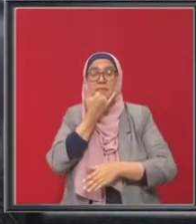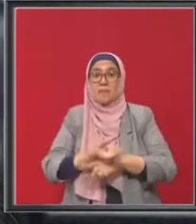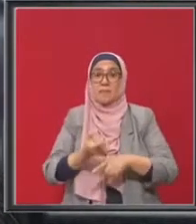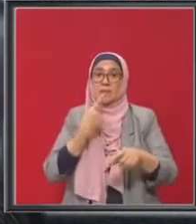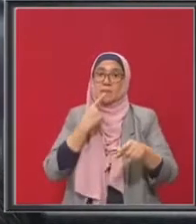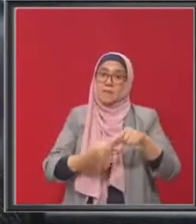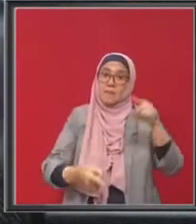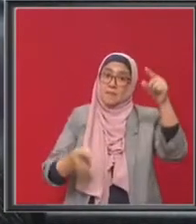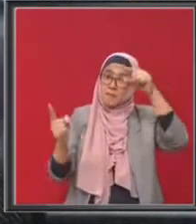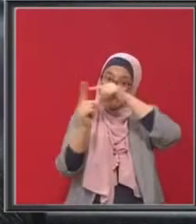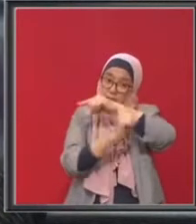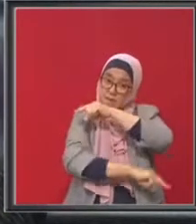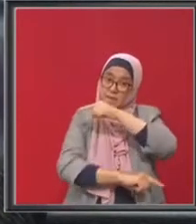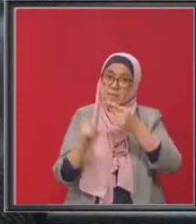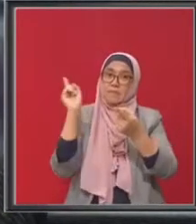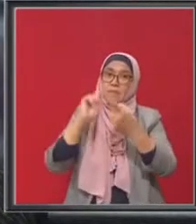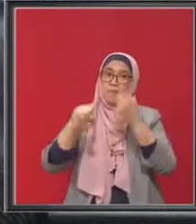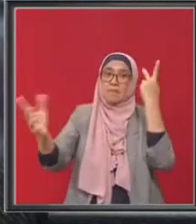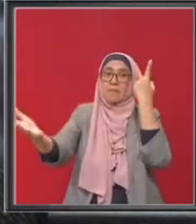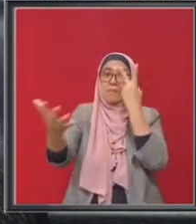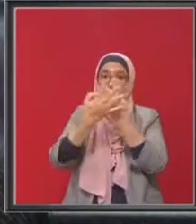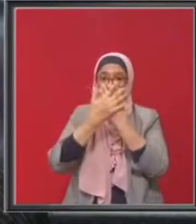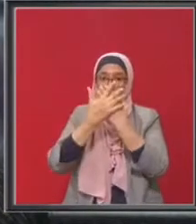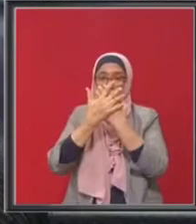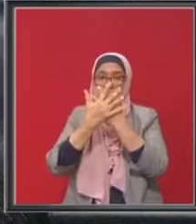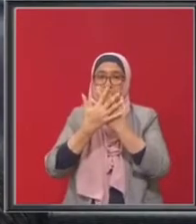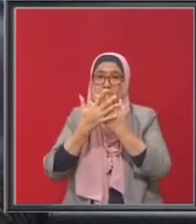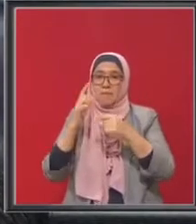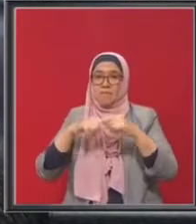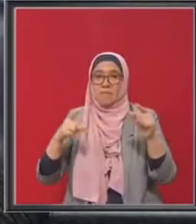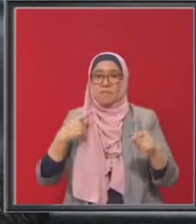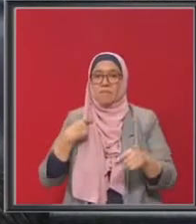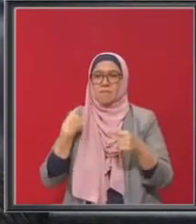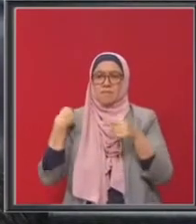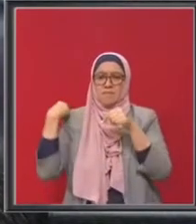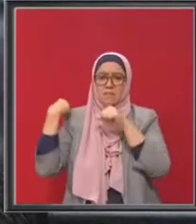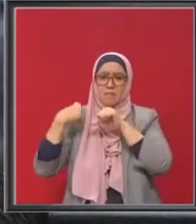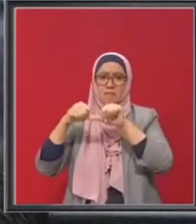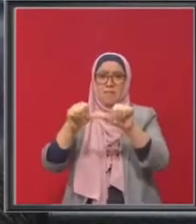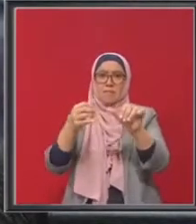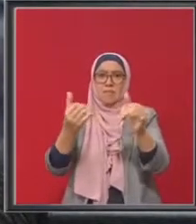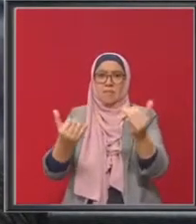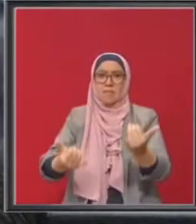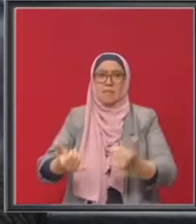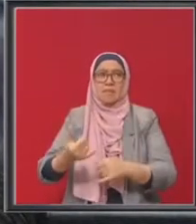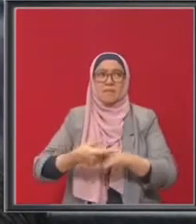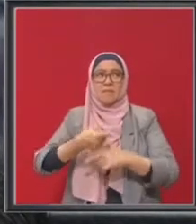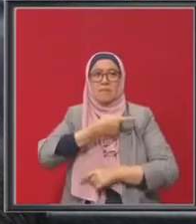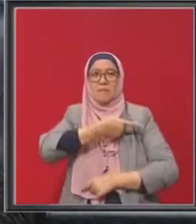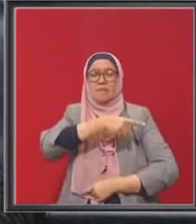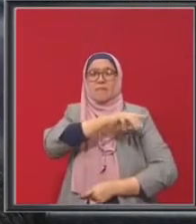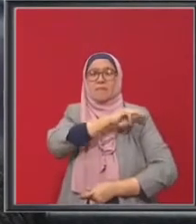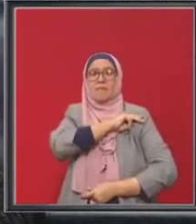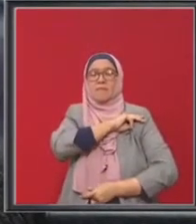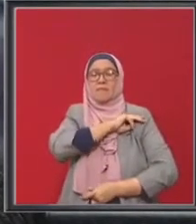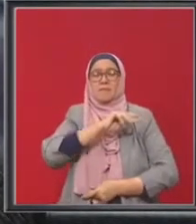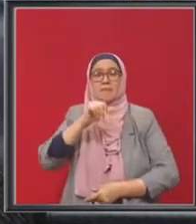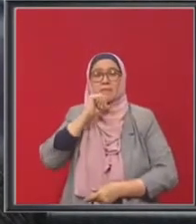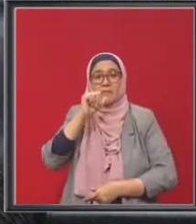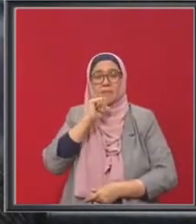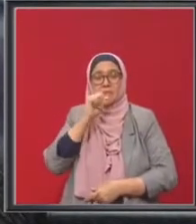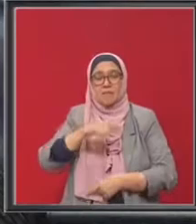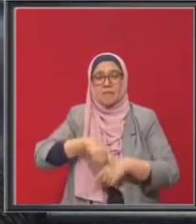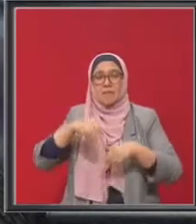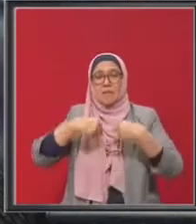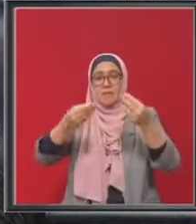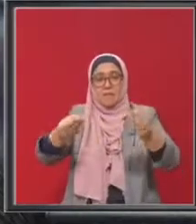penjaga hingga saat ini tak Kementerian masih tidak bercadang untuk bayar pampasan kepada pengguna tapi menonton lebih supaya gangguan tidak